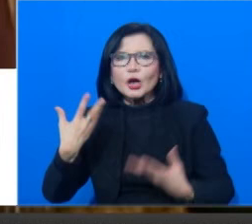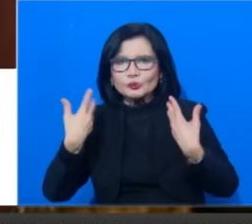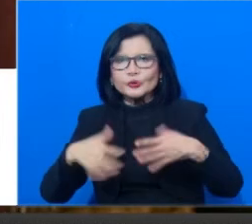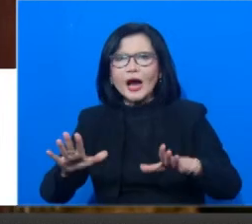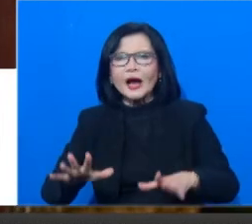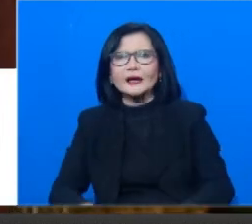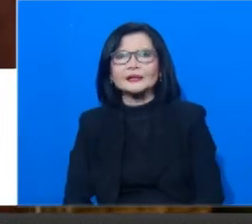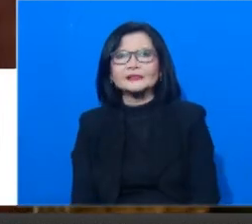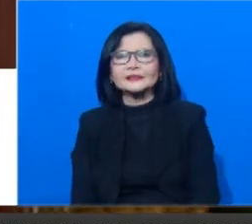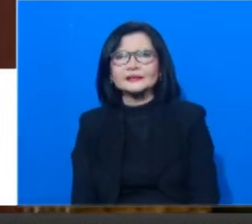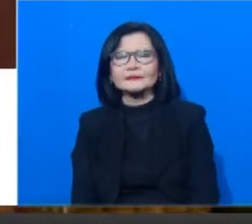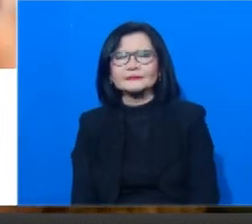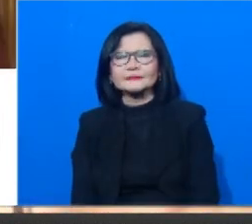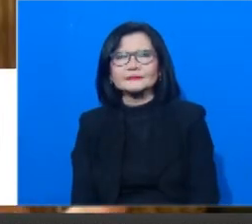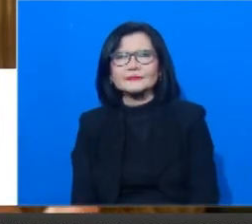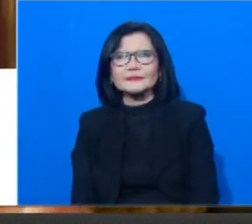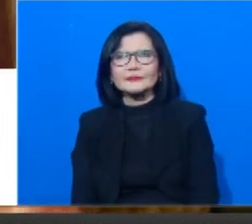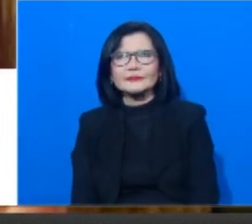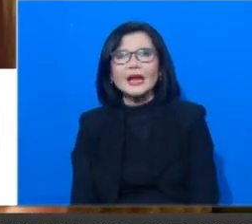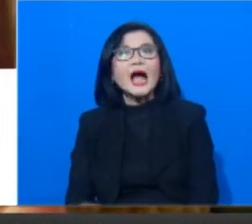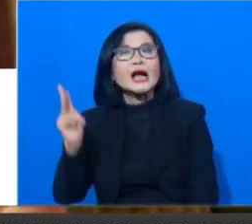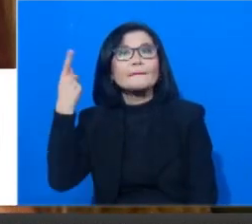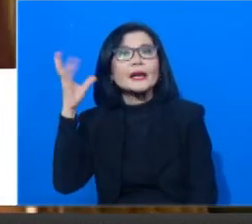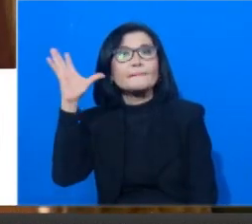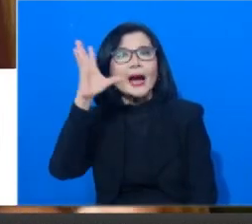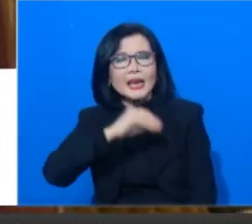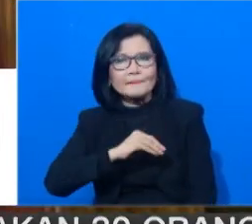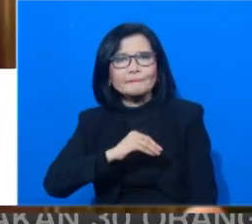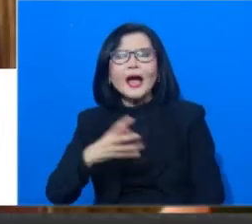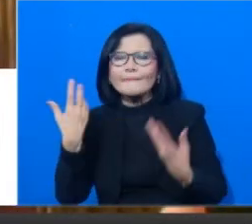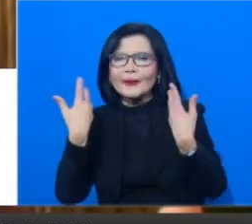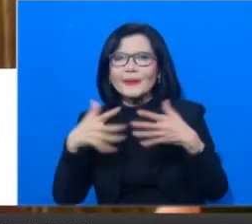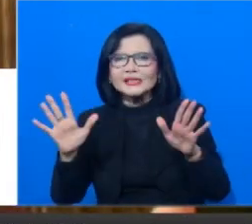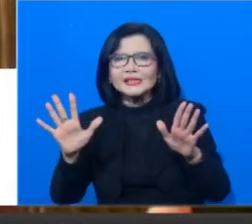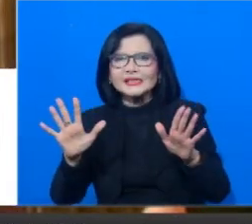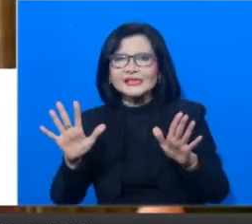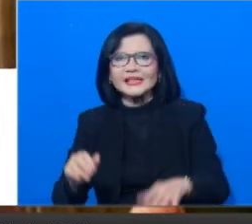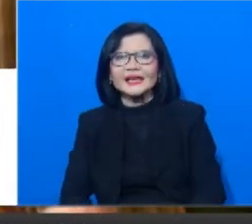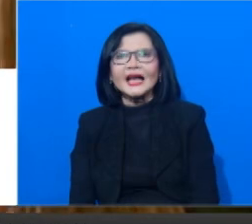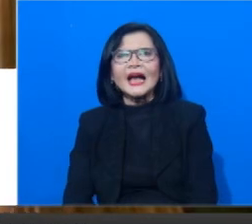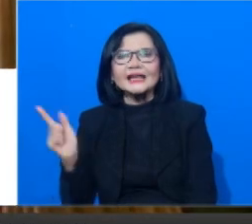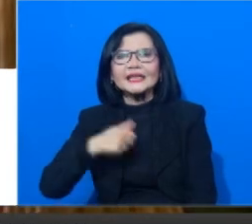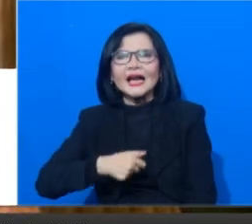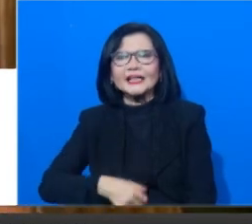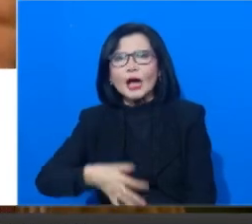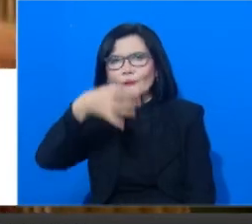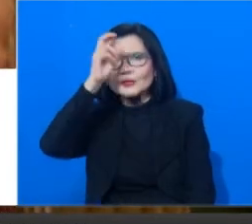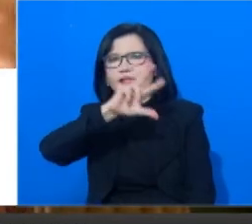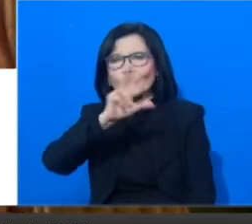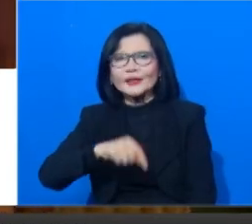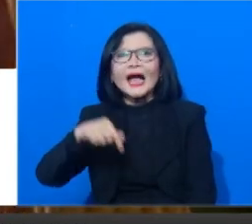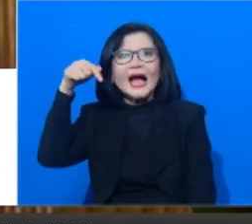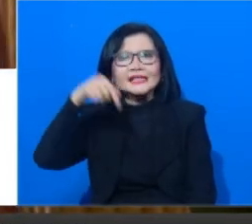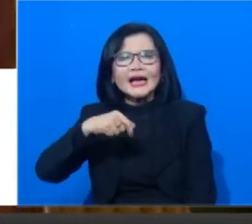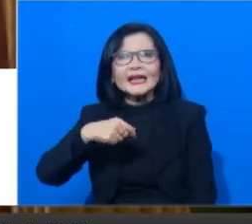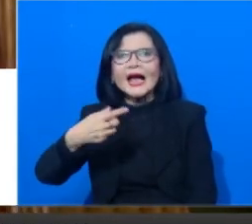permohonan praeradilan dari pegi Setiawan dan kemarin malam pegi Setiawan juga sudah dibebaskan dari mapolda Jabar dan saat ini e status